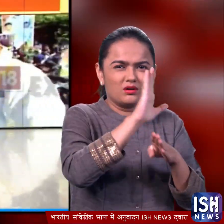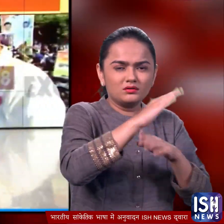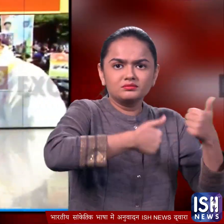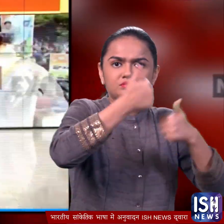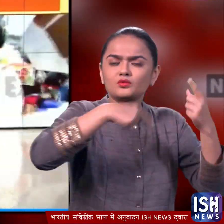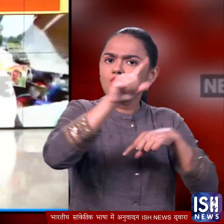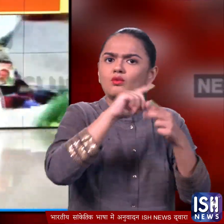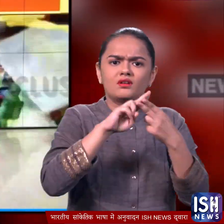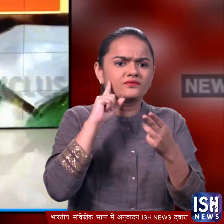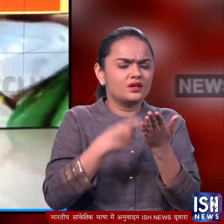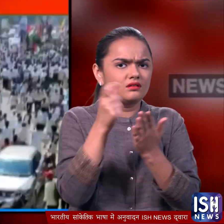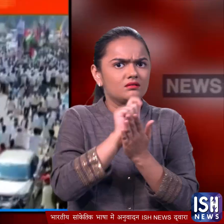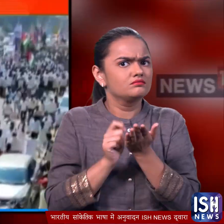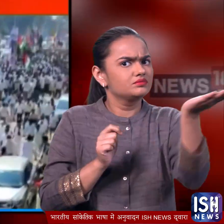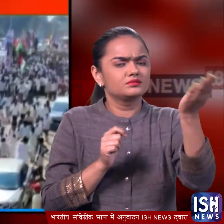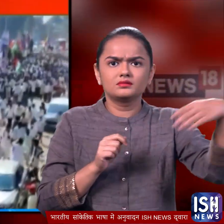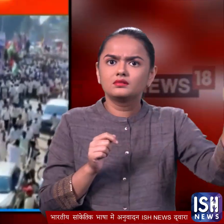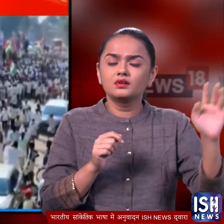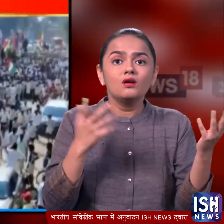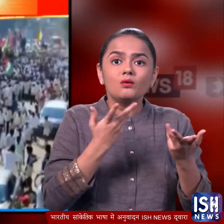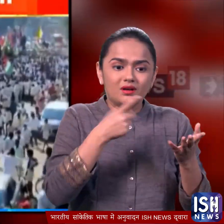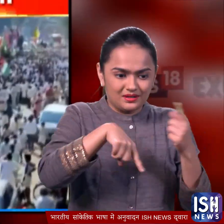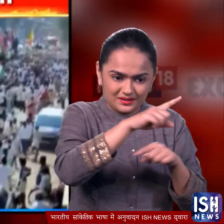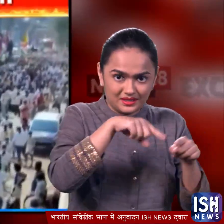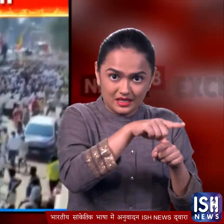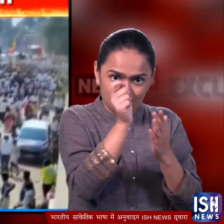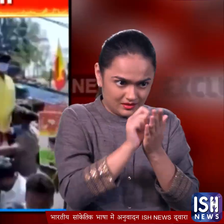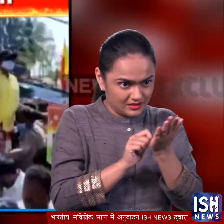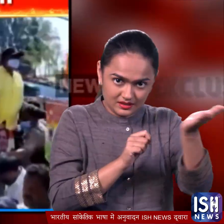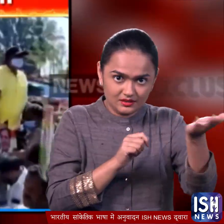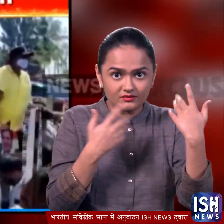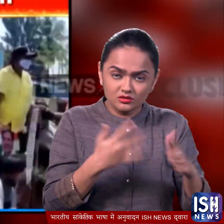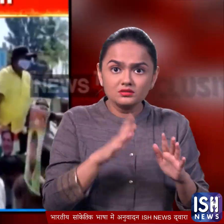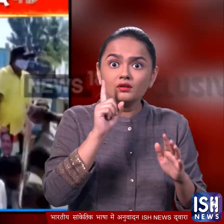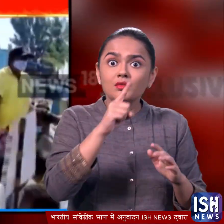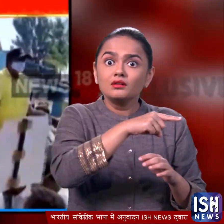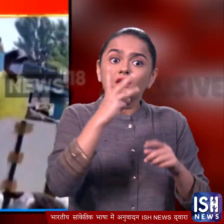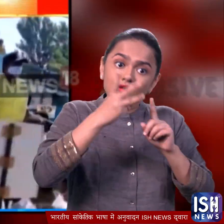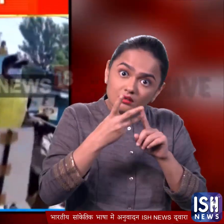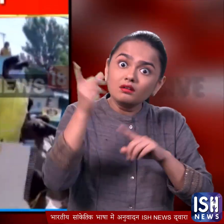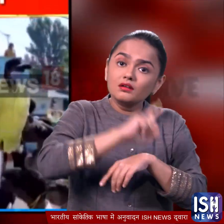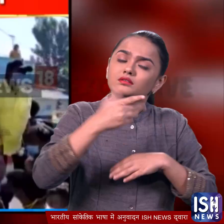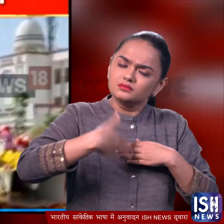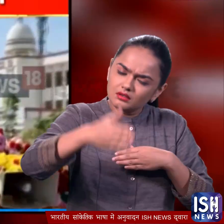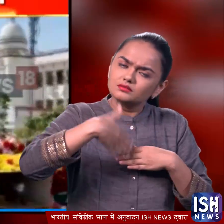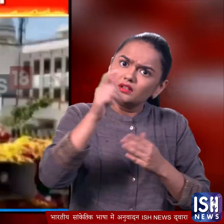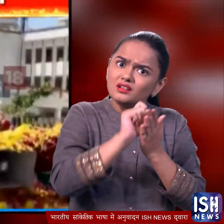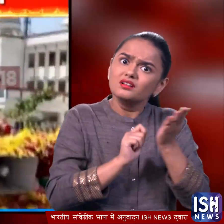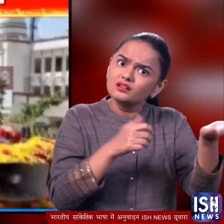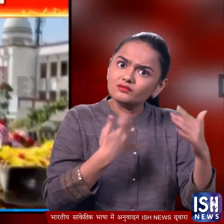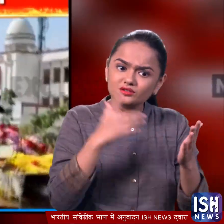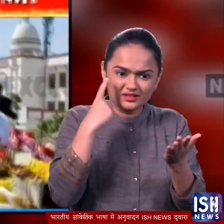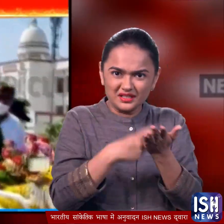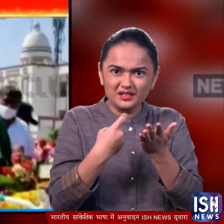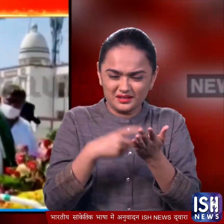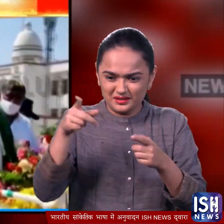नेताओं पर एफआईआर दर्ज हो गई। हालांकि मुकदमा दर्ज होने के बावजूद कांग्रेस की यह पदयात्रा तीसरे दिन भी जारी रही। रामनगरम